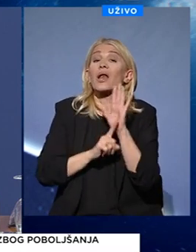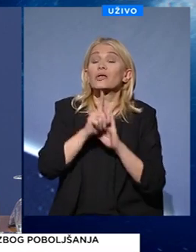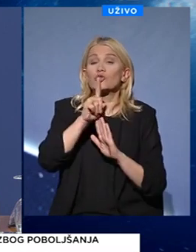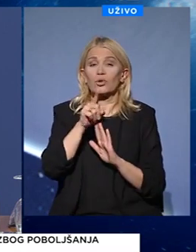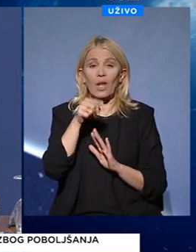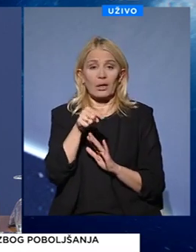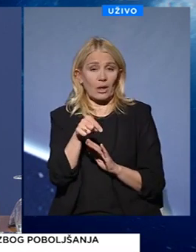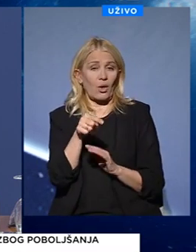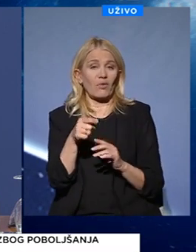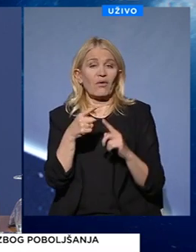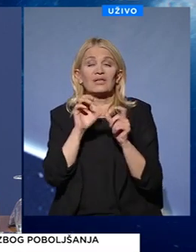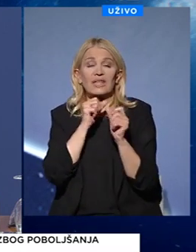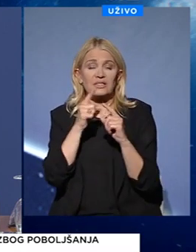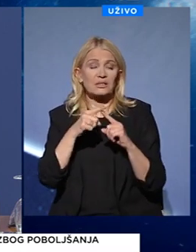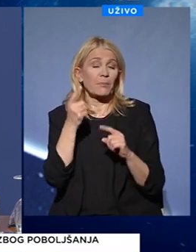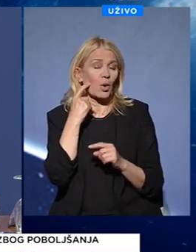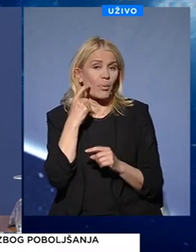probnim testiranjima.